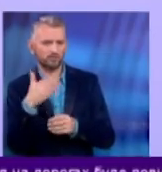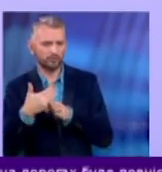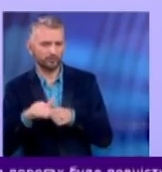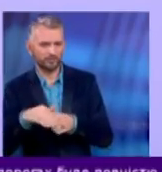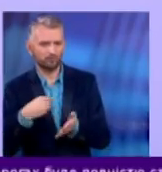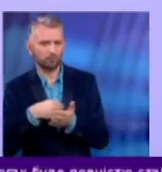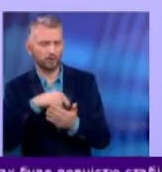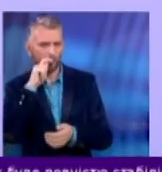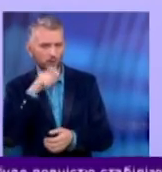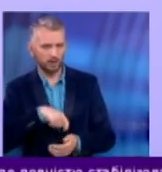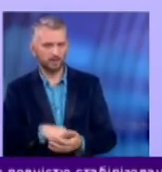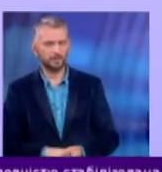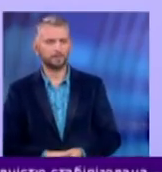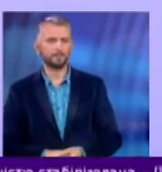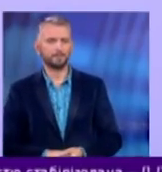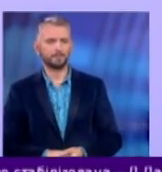бюджету України.